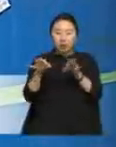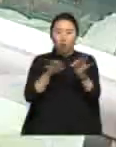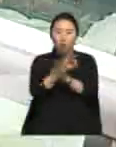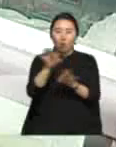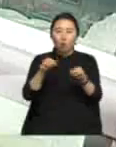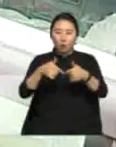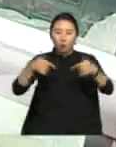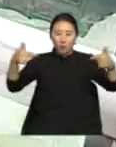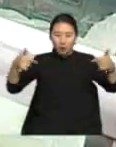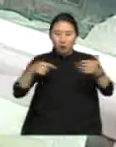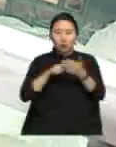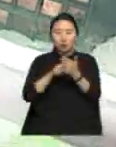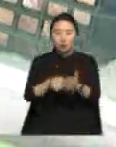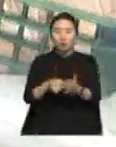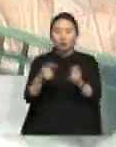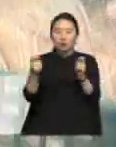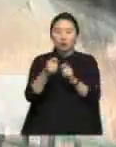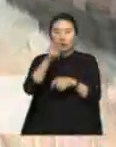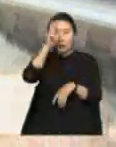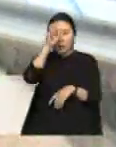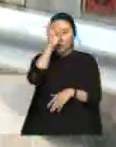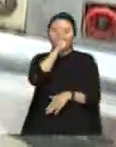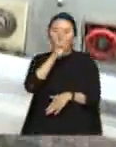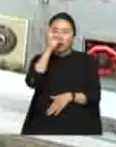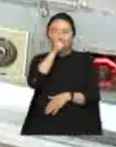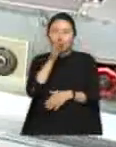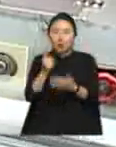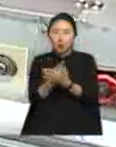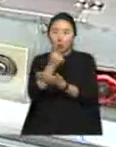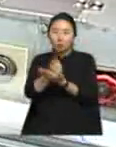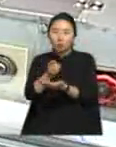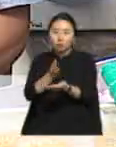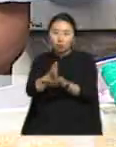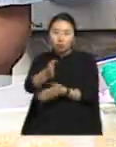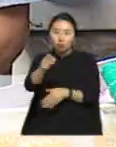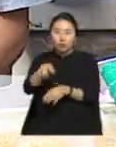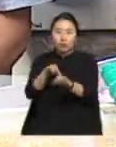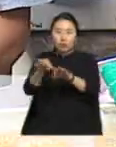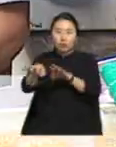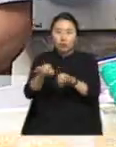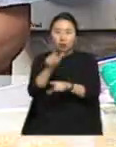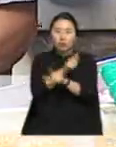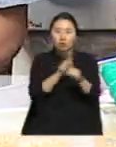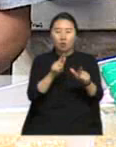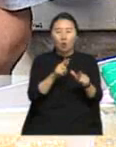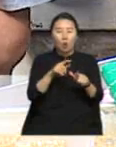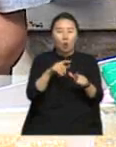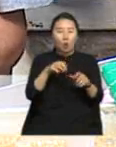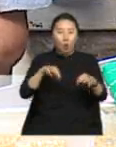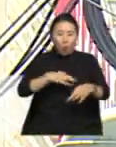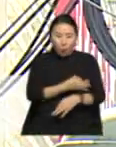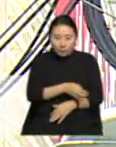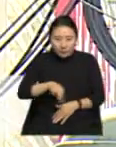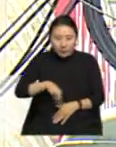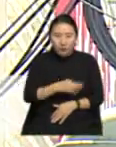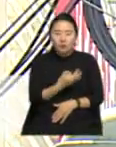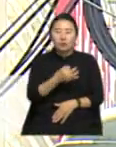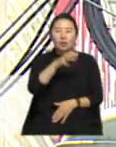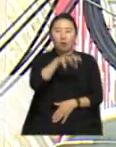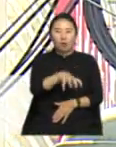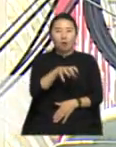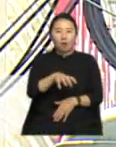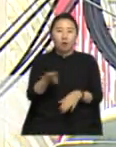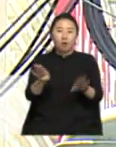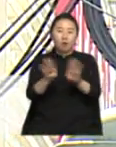추진합니다. 인근에 닭과 돼지 부산물 전문 황학시장과 영미상가 곱창거리, 주방 가구거리가 한